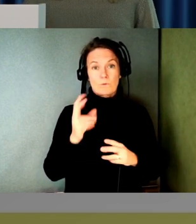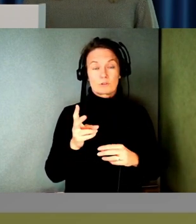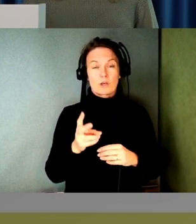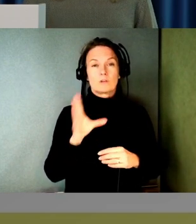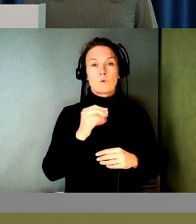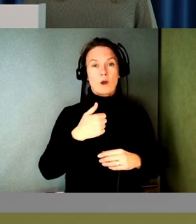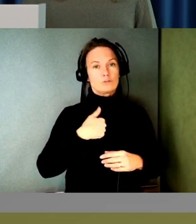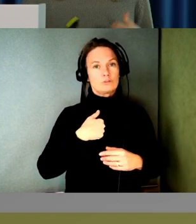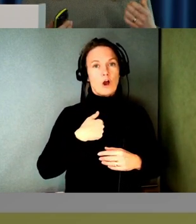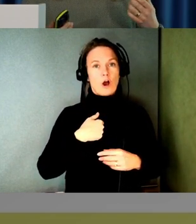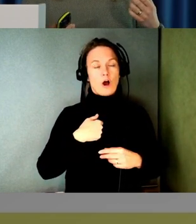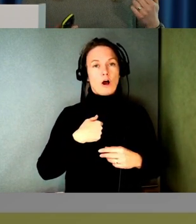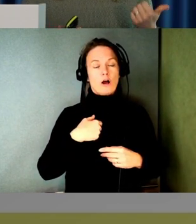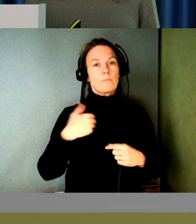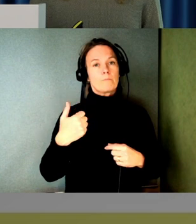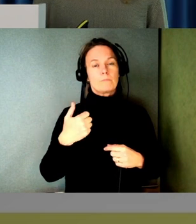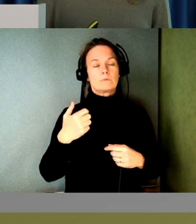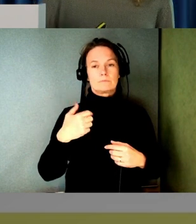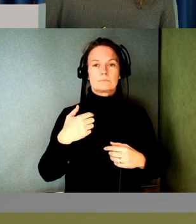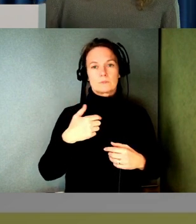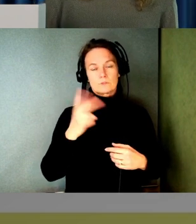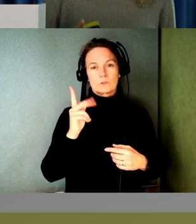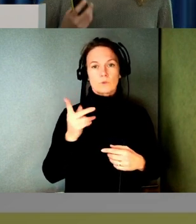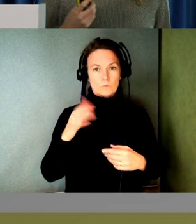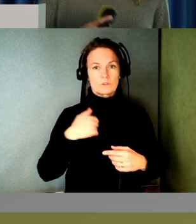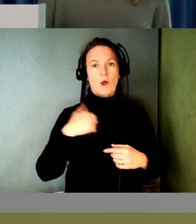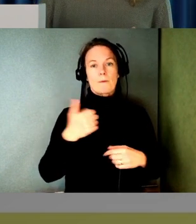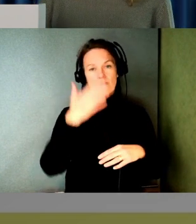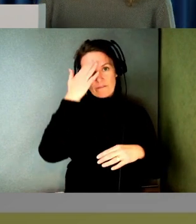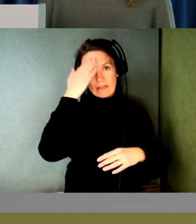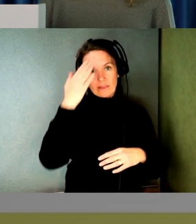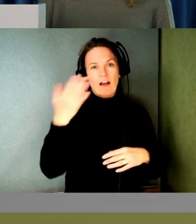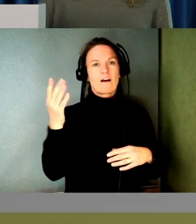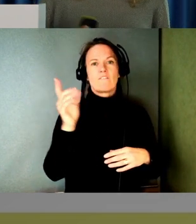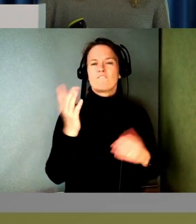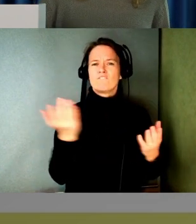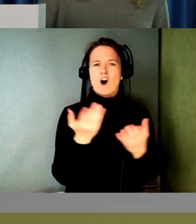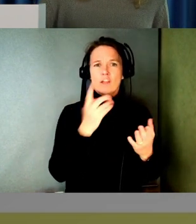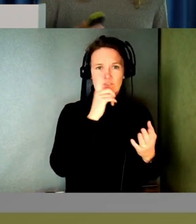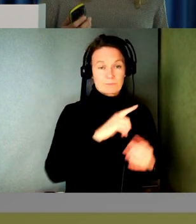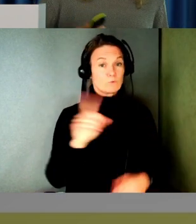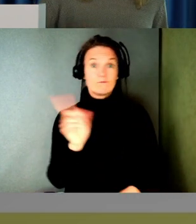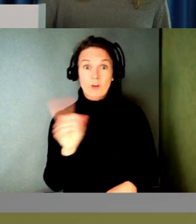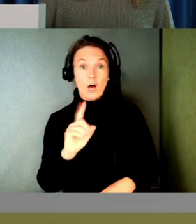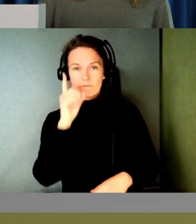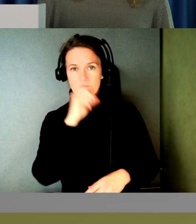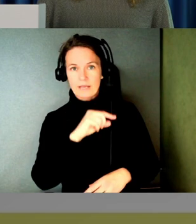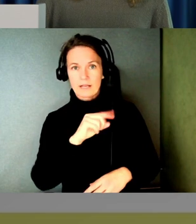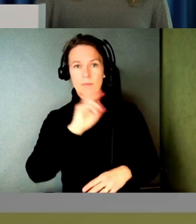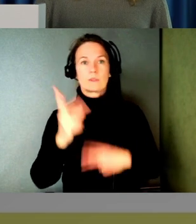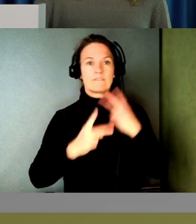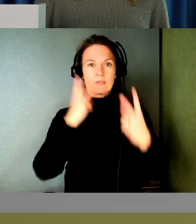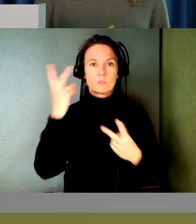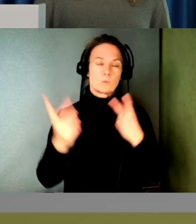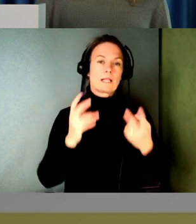som användaren få veta eh både vad som har blivit fel eh var det har blivit fel att det framgår både visuellt och på andra sätt